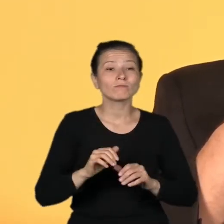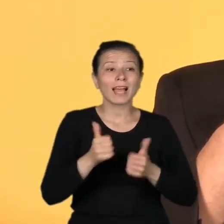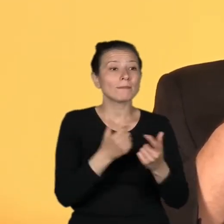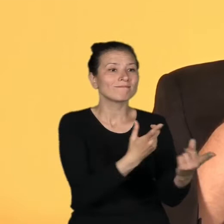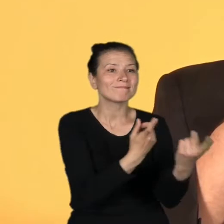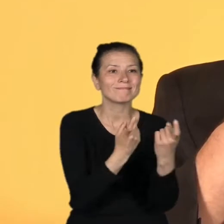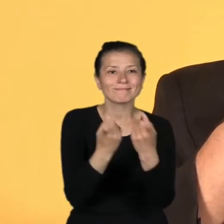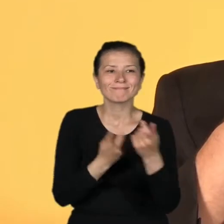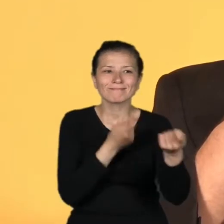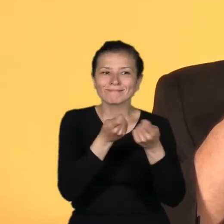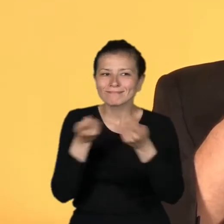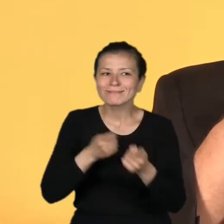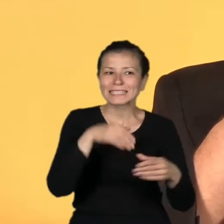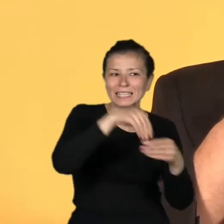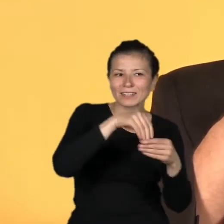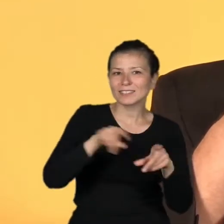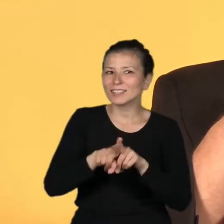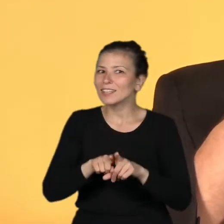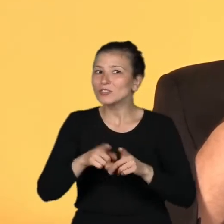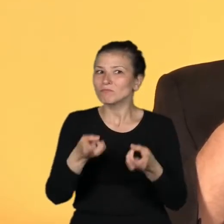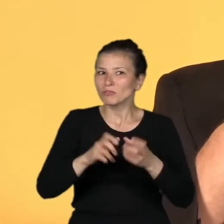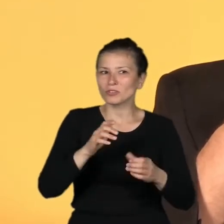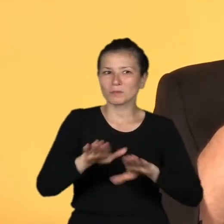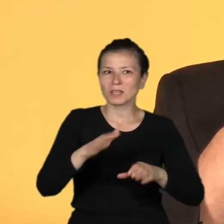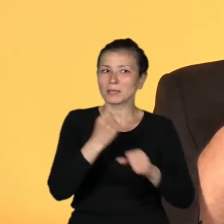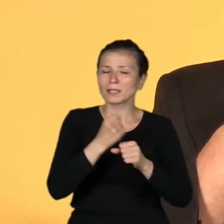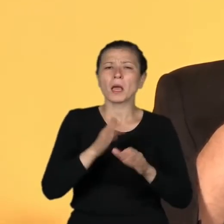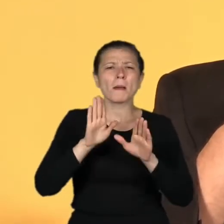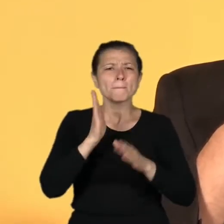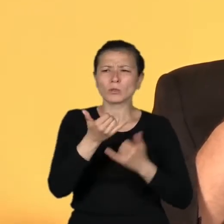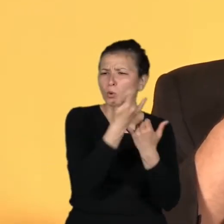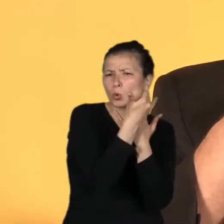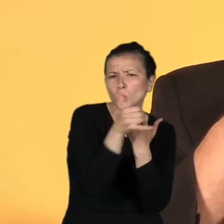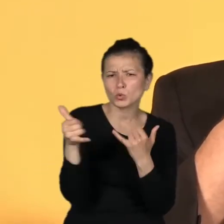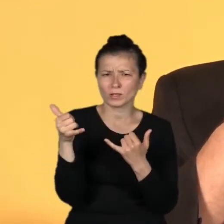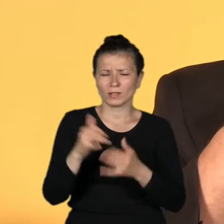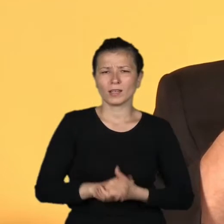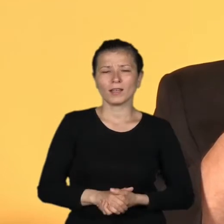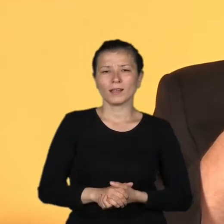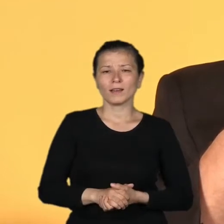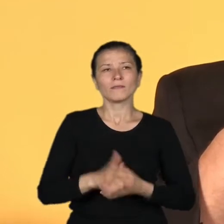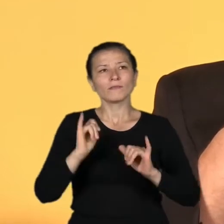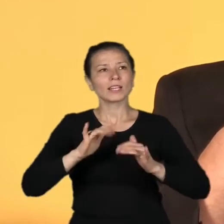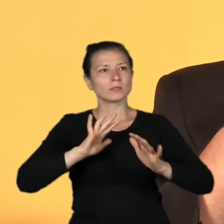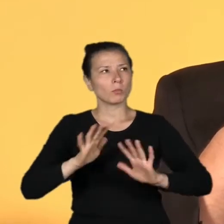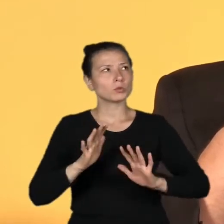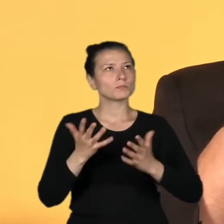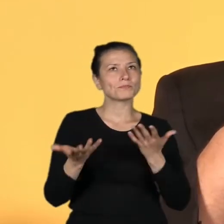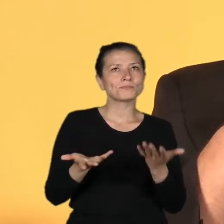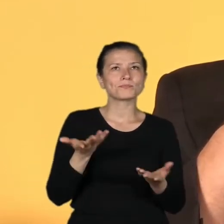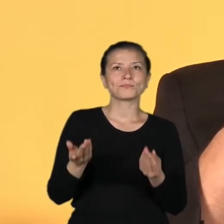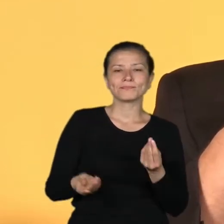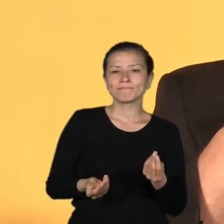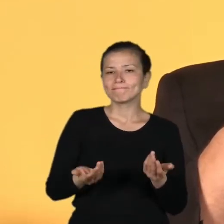i takie miejsca pracy, które z jednej strony będą zdywersyfikowane, czyli w jakiś sposób można